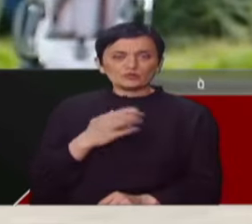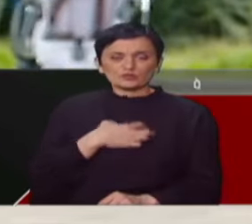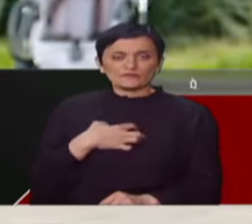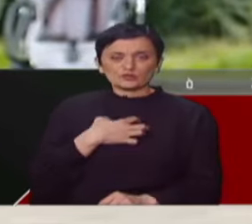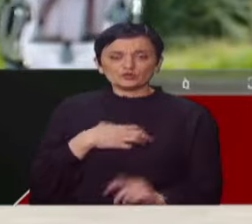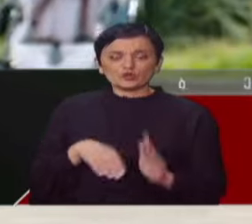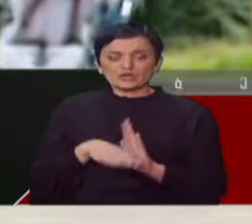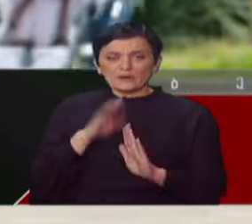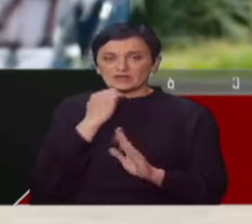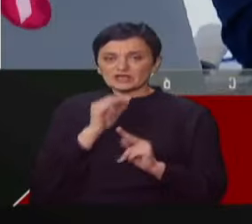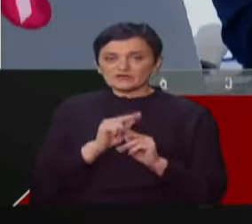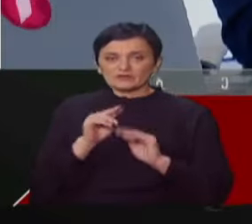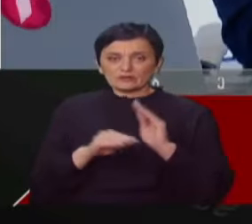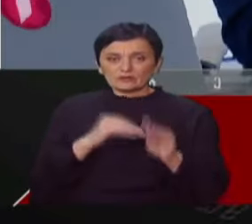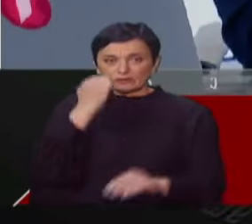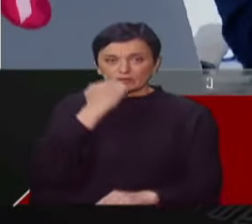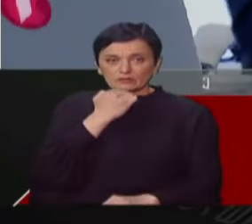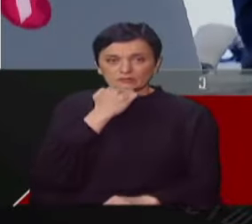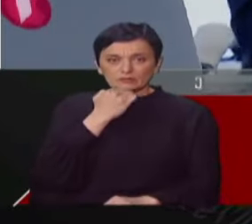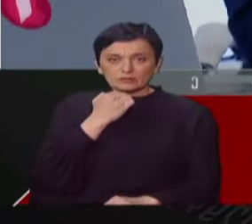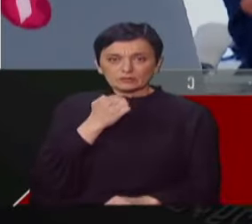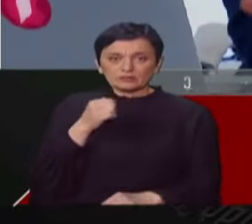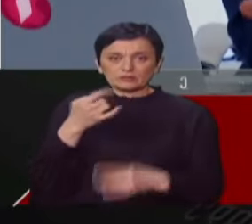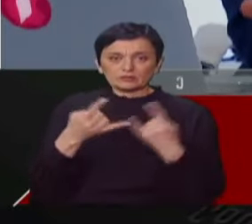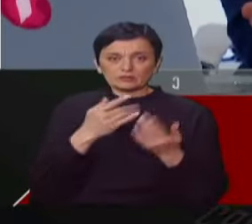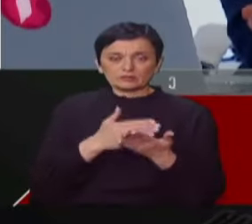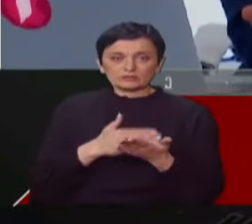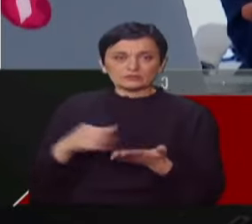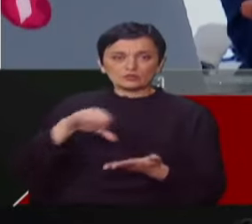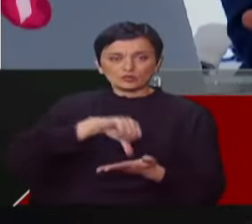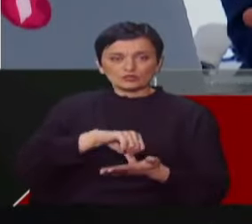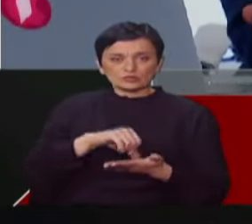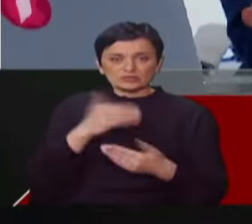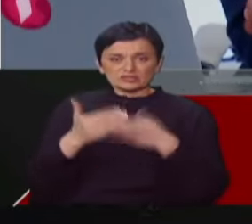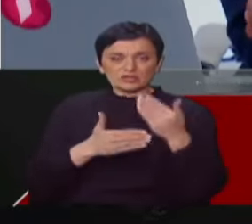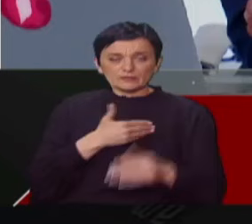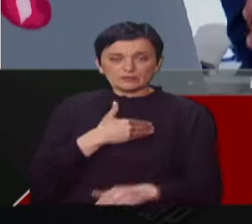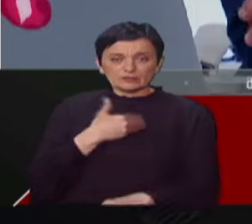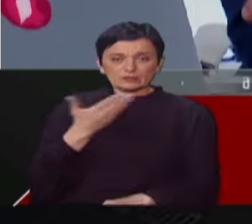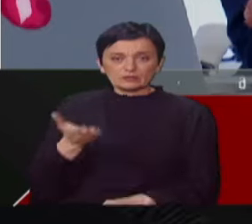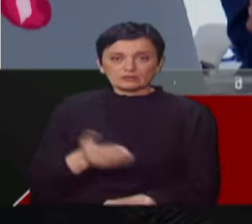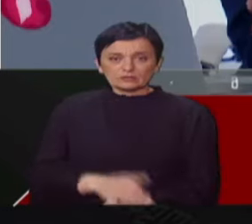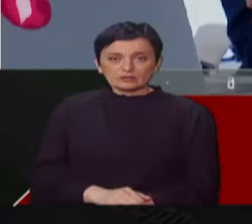მნიშვნელოვნად გაუმჯობესებს ინფრასტრუქტურას. Მადლობა ბატონო არჩილ, მადლობა გადაცემაში მონაწილეობისთვის, წარმატებებს გისურვებთ.